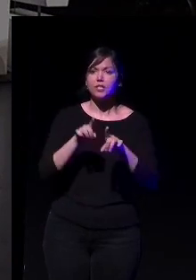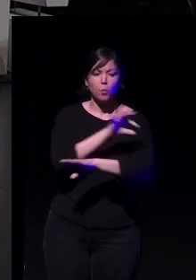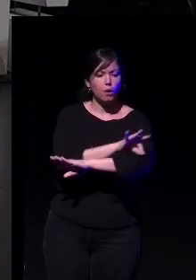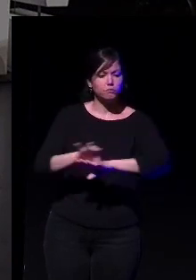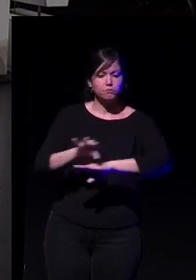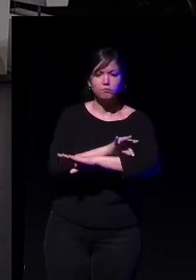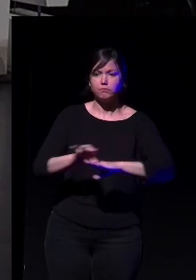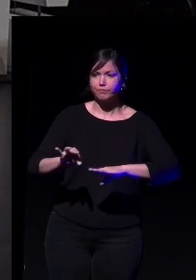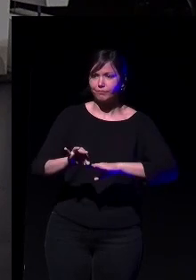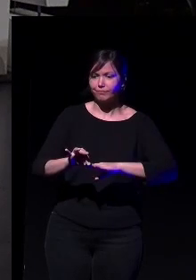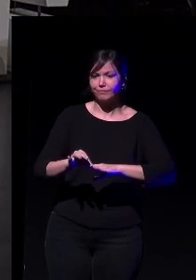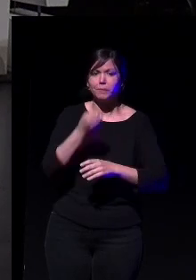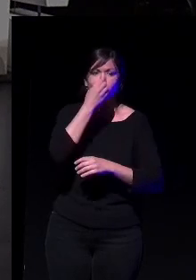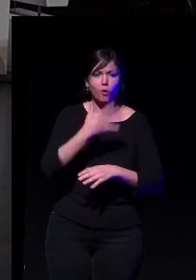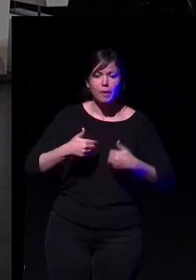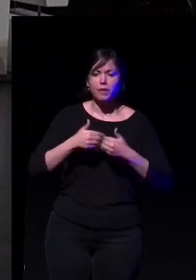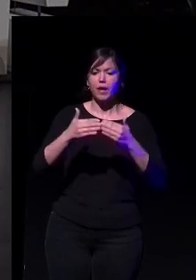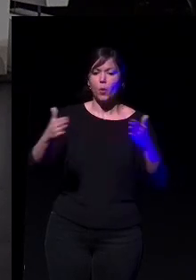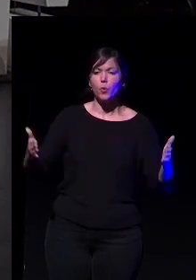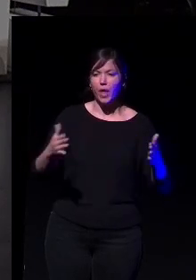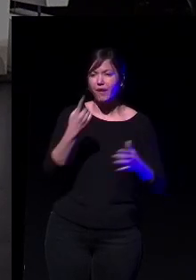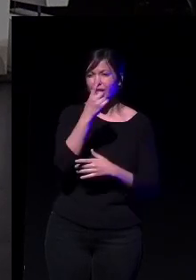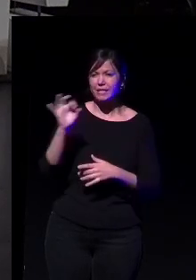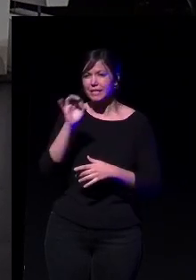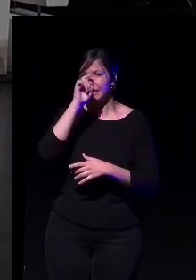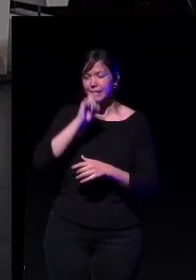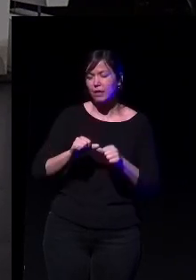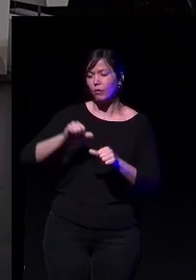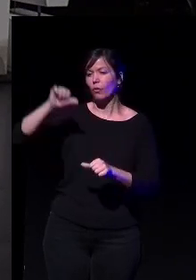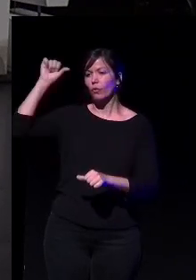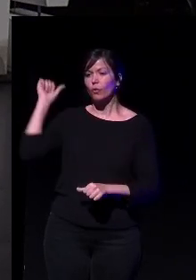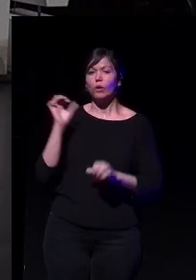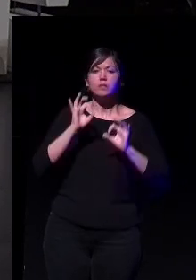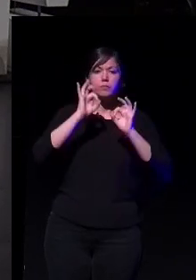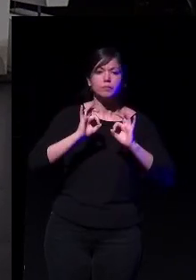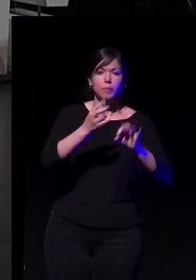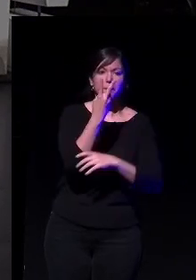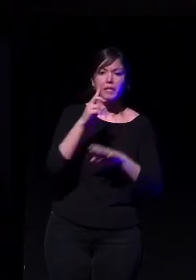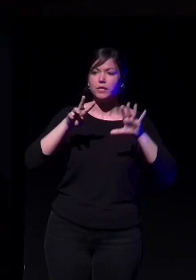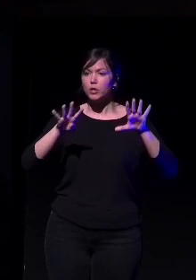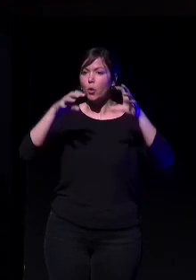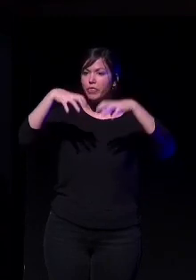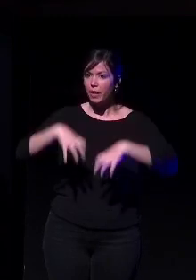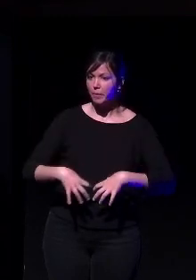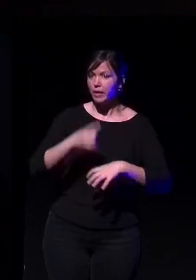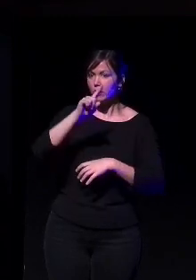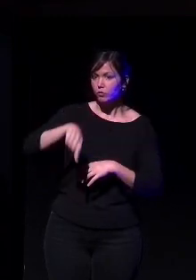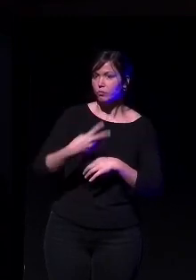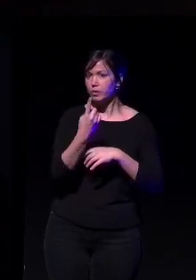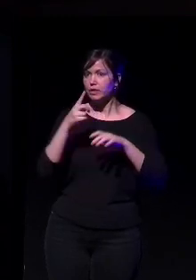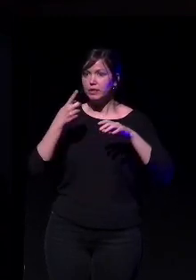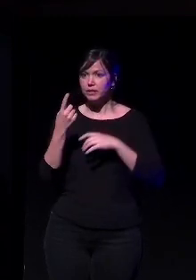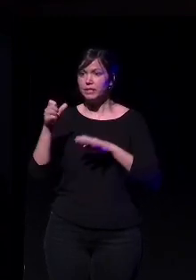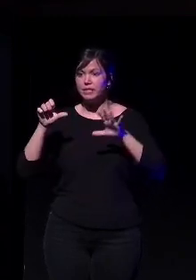arquitectònica que es va inaugurar com a teatre-cinema fa més de 100 anys, concretament el 29 d'abril de 1916, coincidint amb les fires